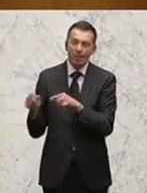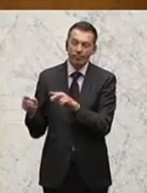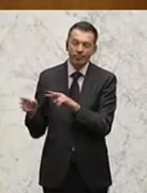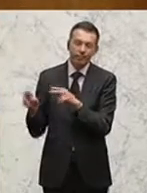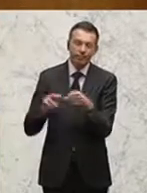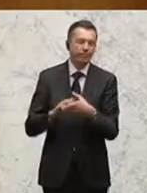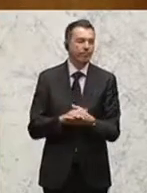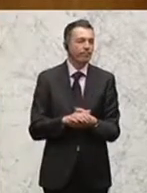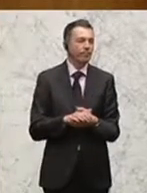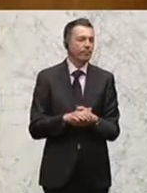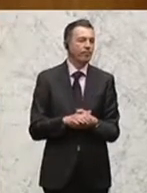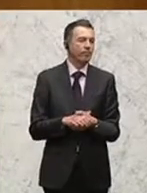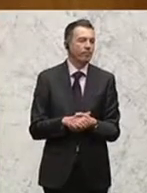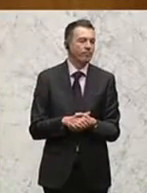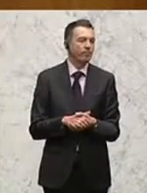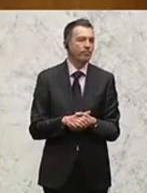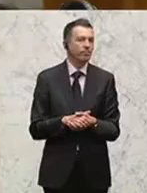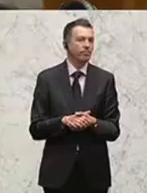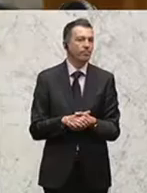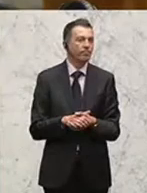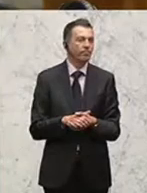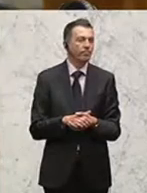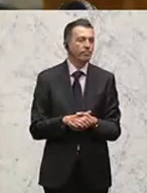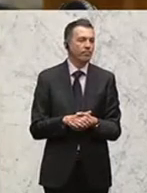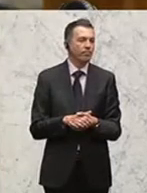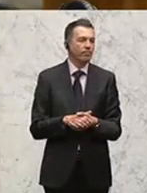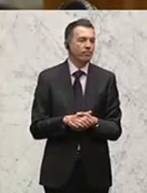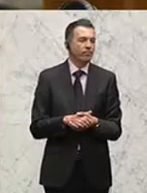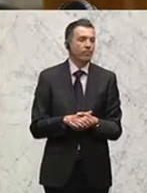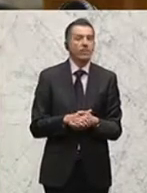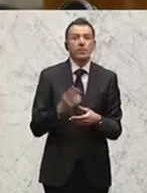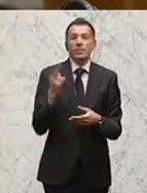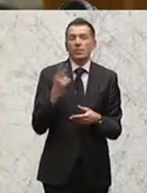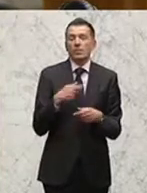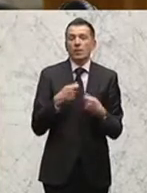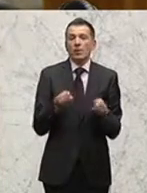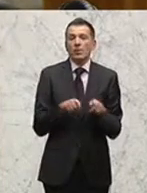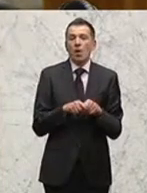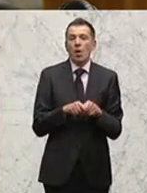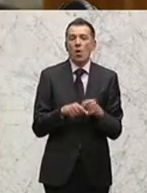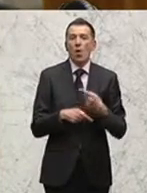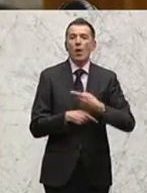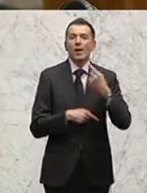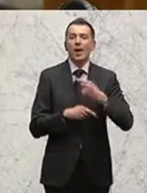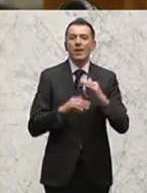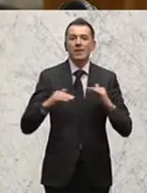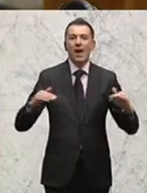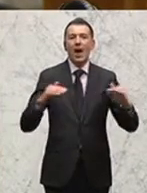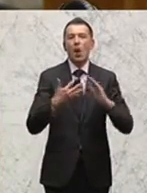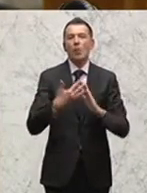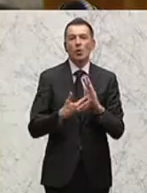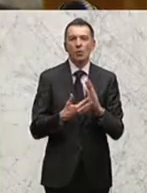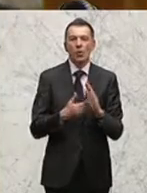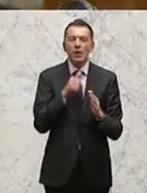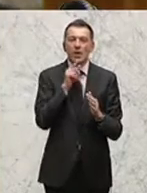abzuleiten sind. Darüber hinaus gibt es natürlich auch unsere Grenzraumkontrollen, das heißt nicht